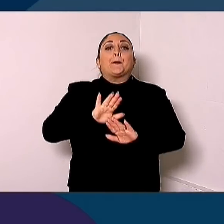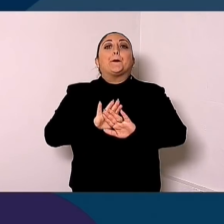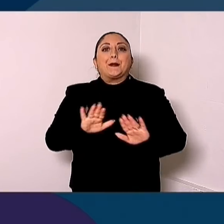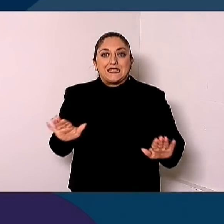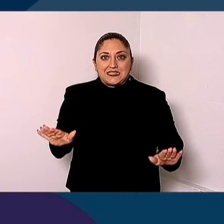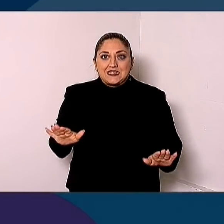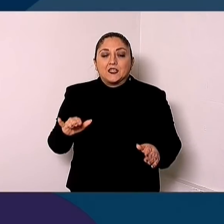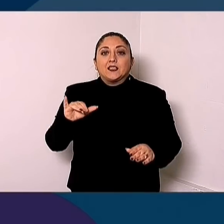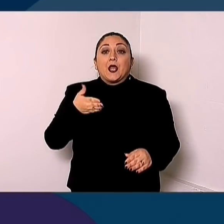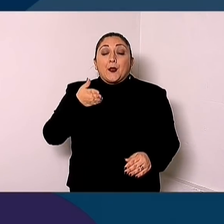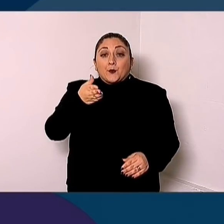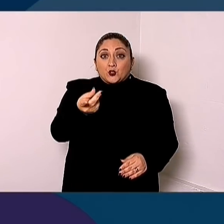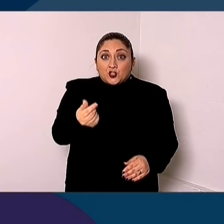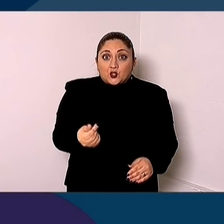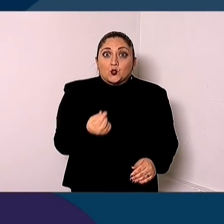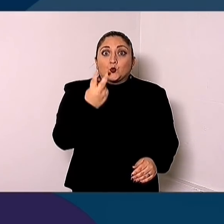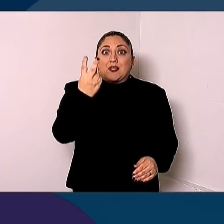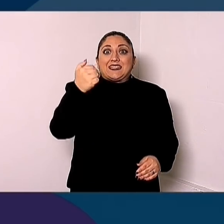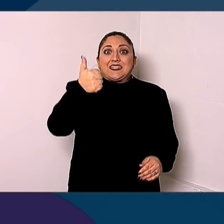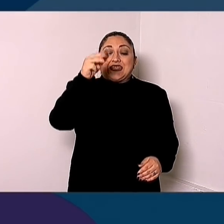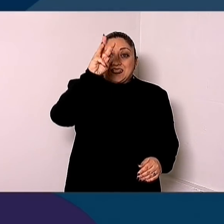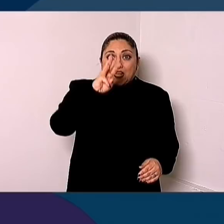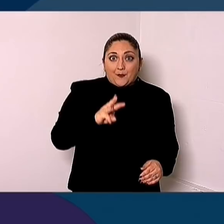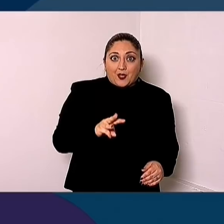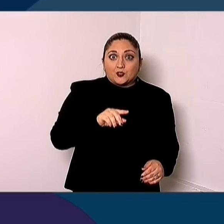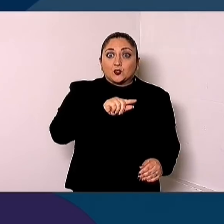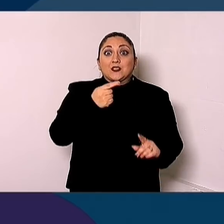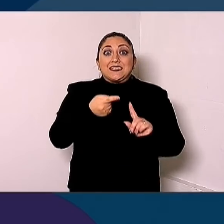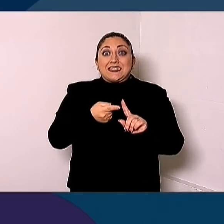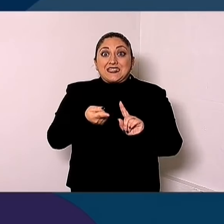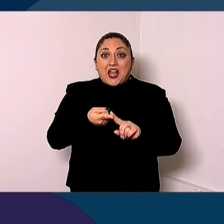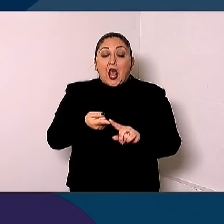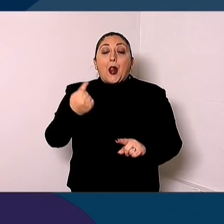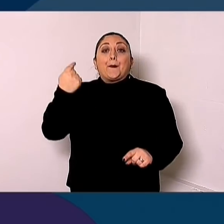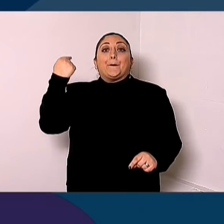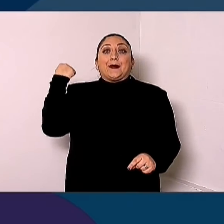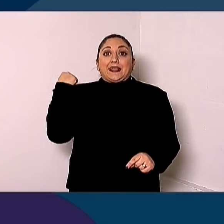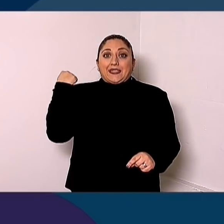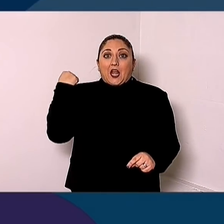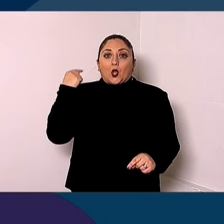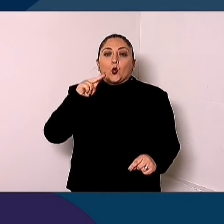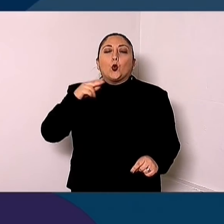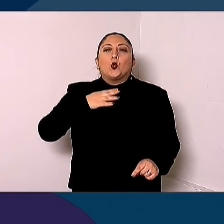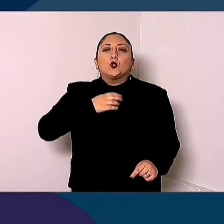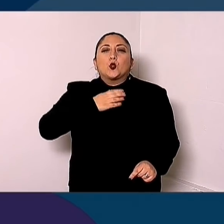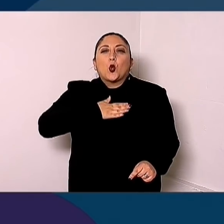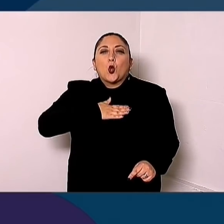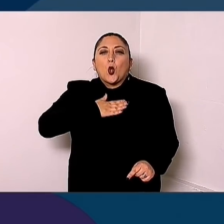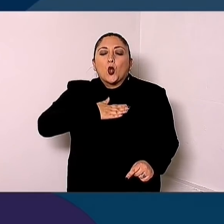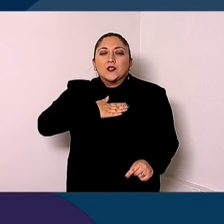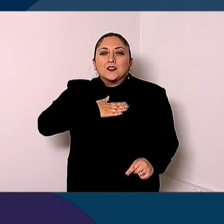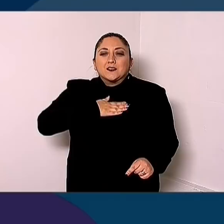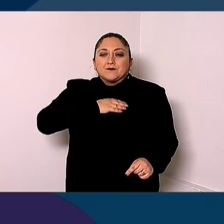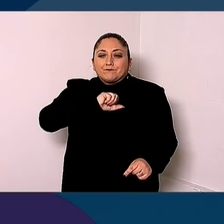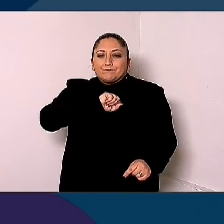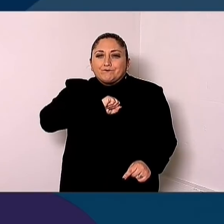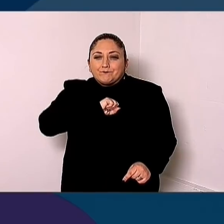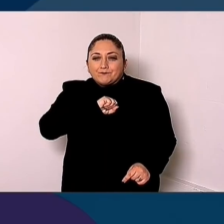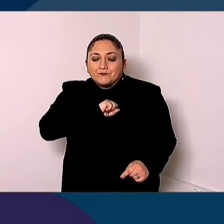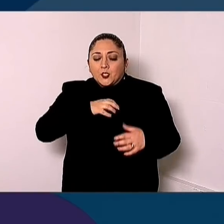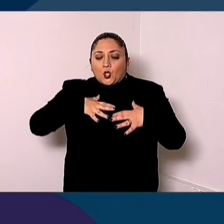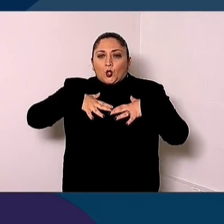marru jixtru mis-26 ta' Marzu sal-bieraħ u jinnotaw li għandhom xi sintomi